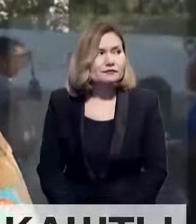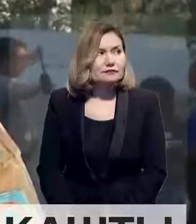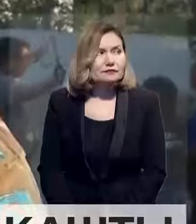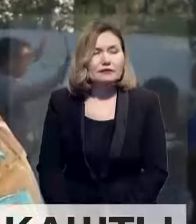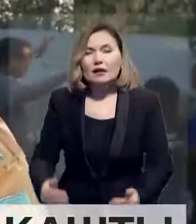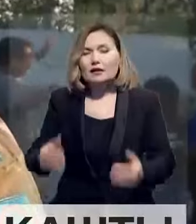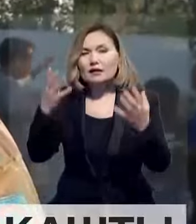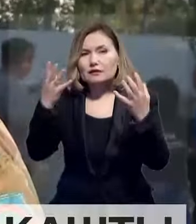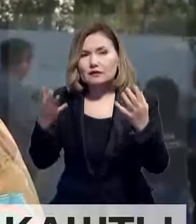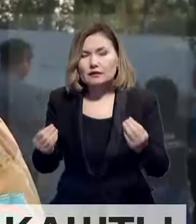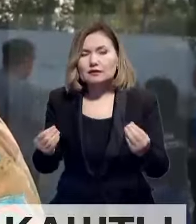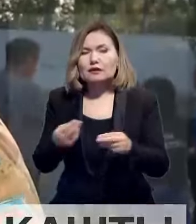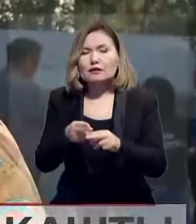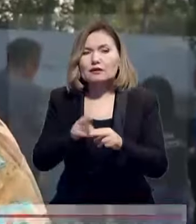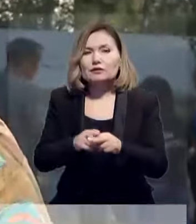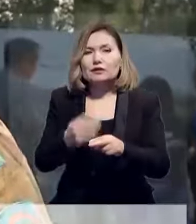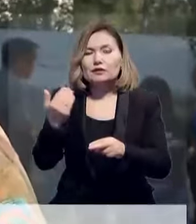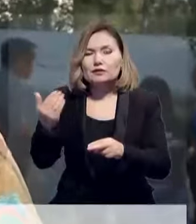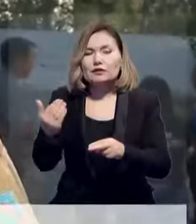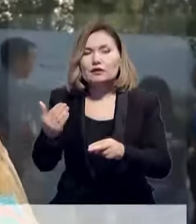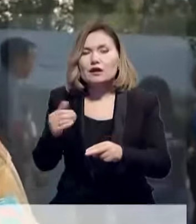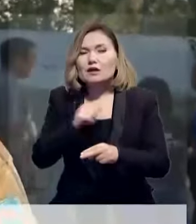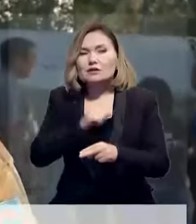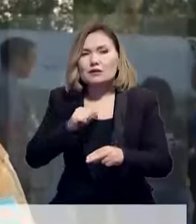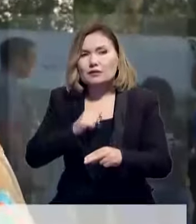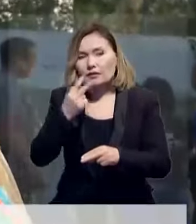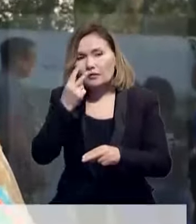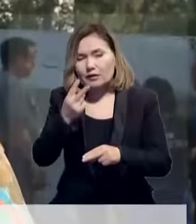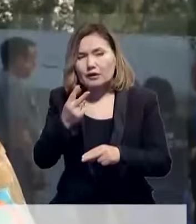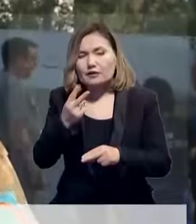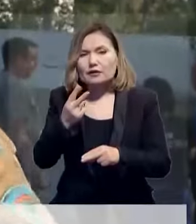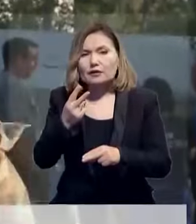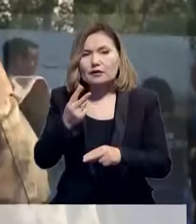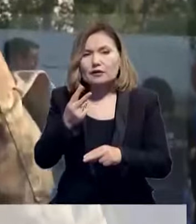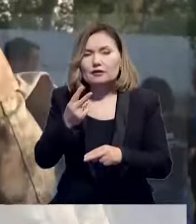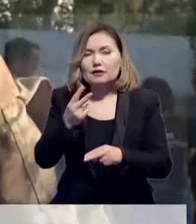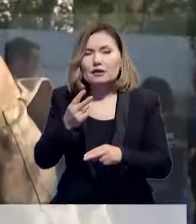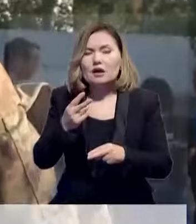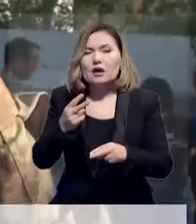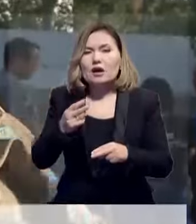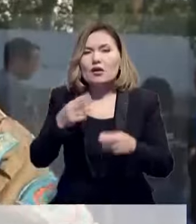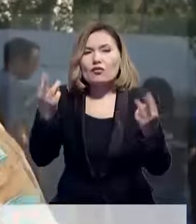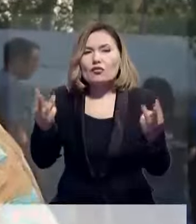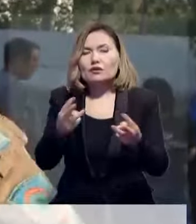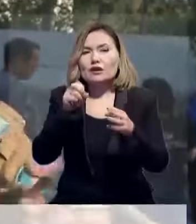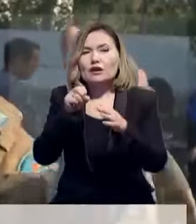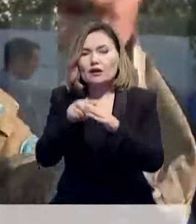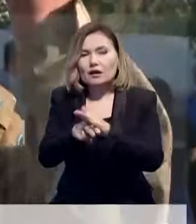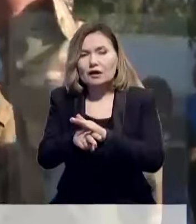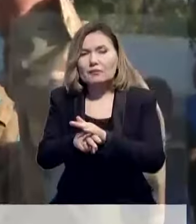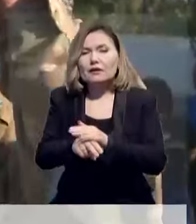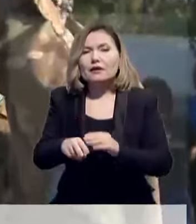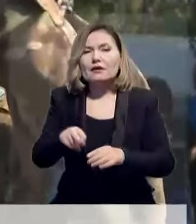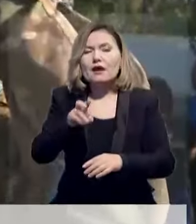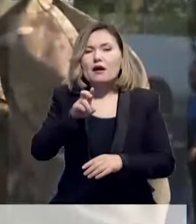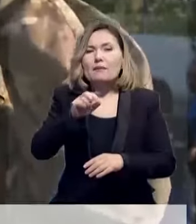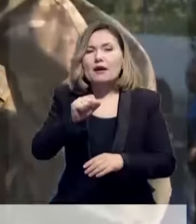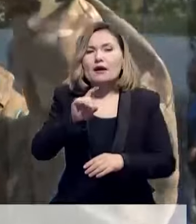Қазіргі кезде жануарлар, мына өзіңіз көріп отырсыз, ортақ өрттен қашып, қазір мына Жерменка,